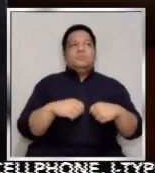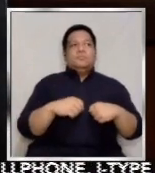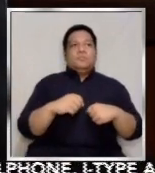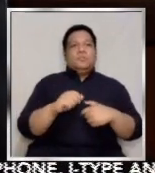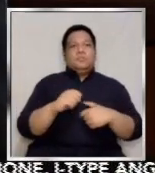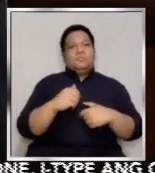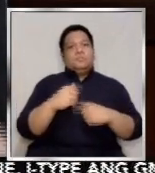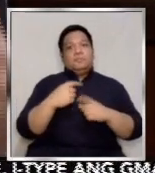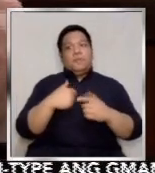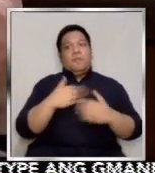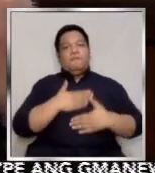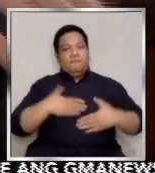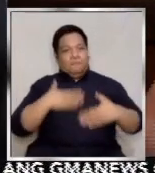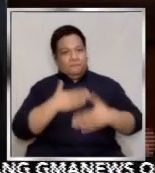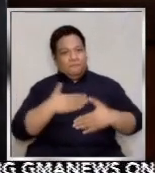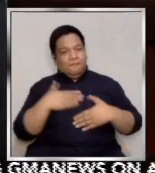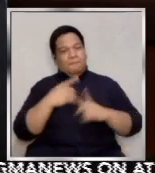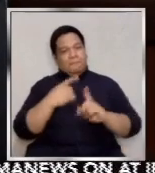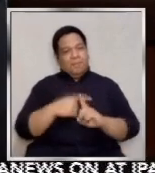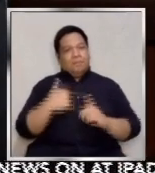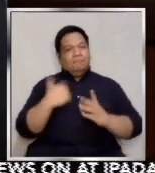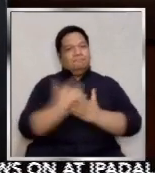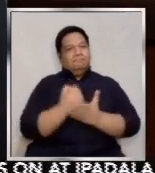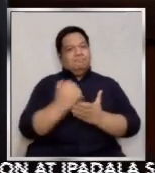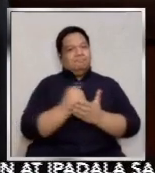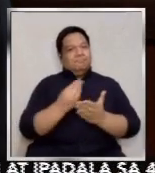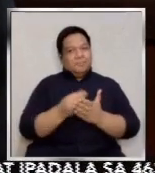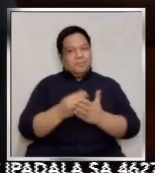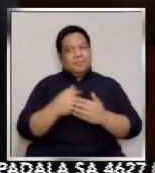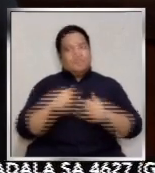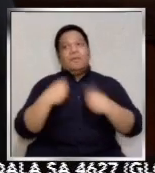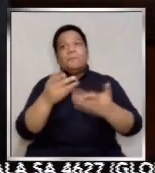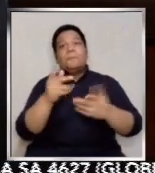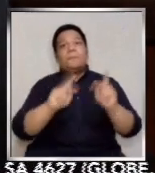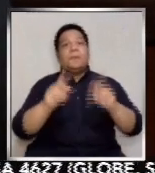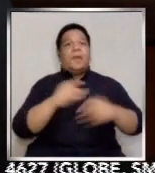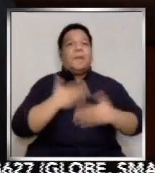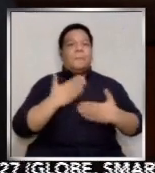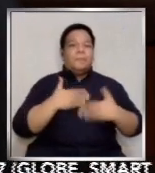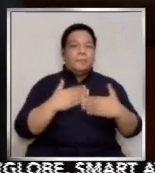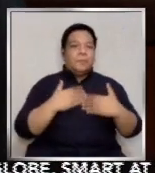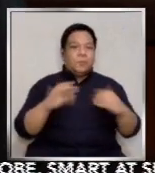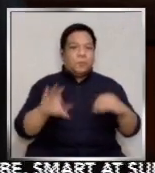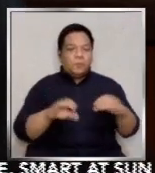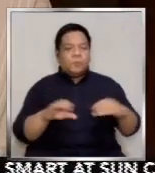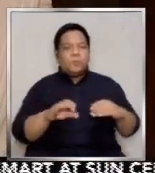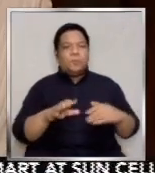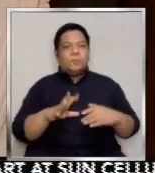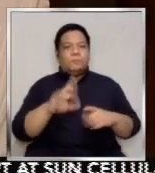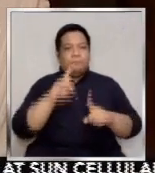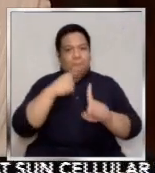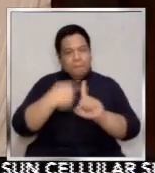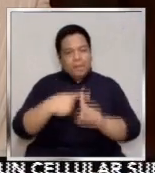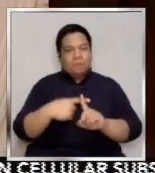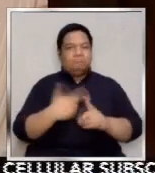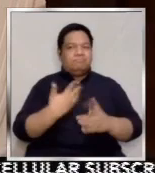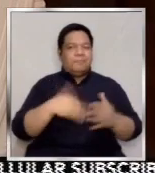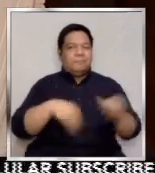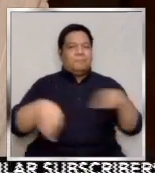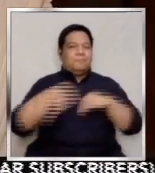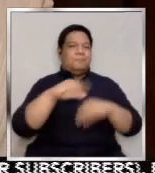ka na, and then you get to make people happy with what you're doing at the same time. Ang sarap din ang balik sa'yo. Aubrey